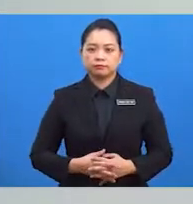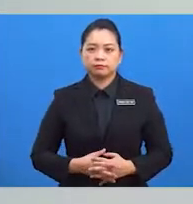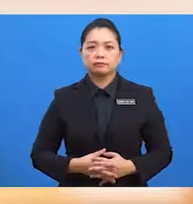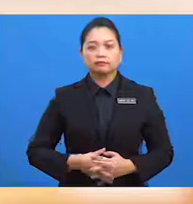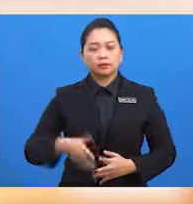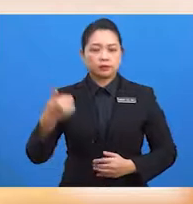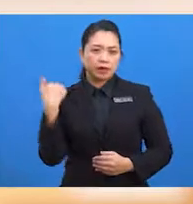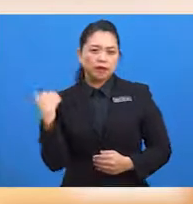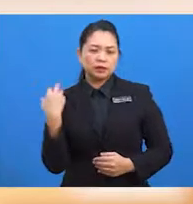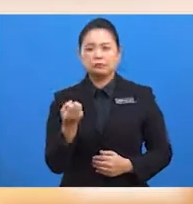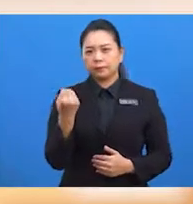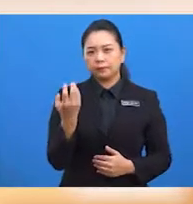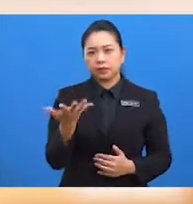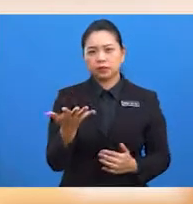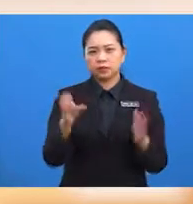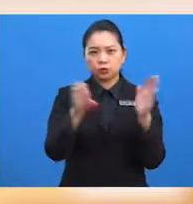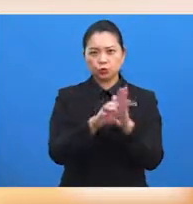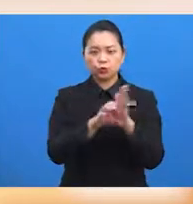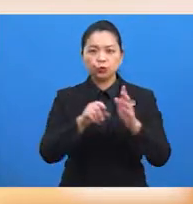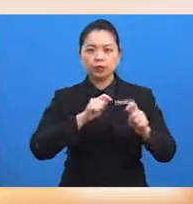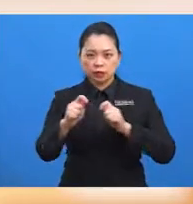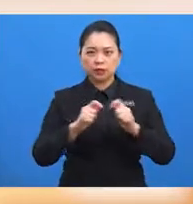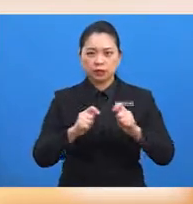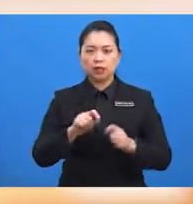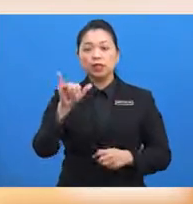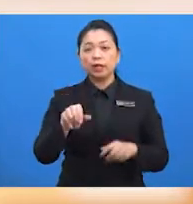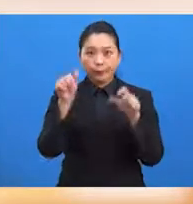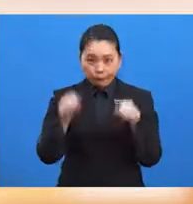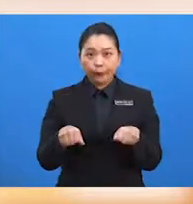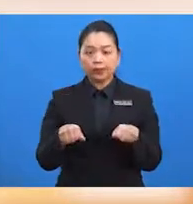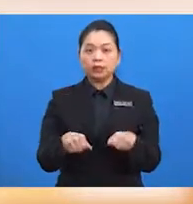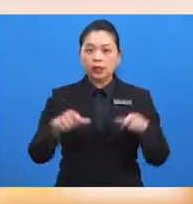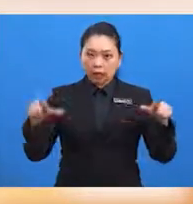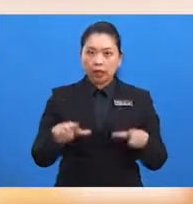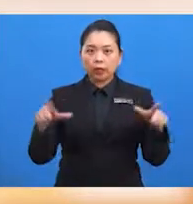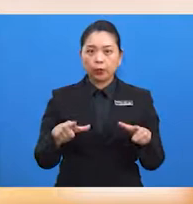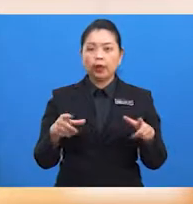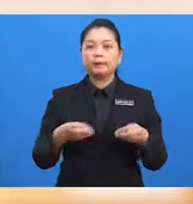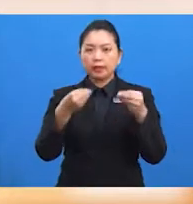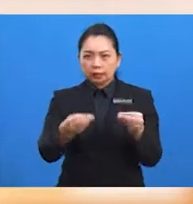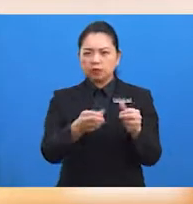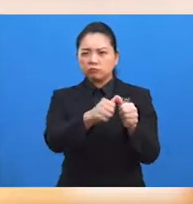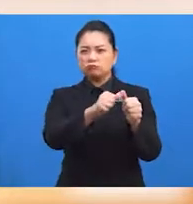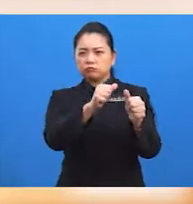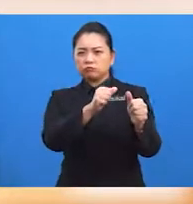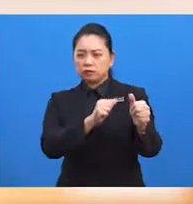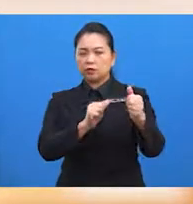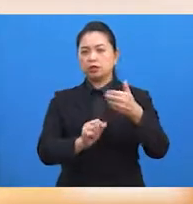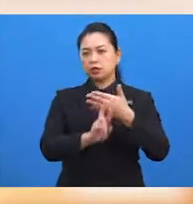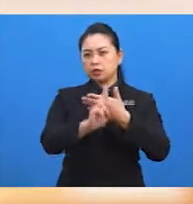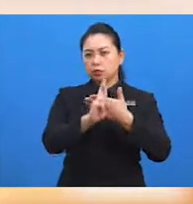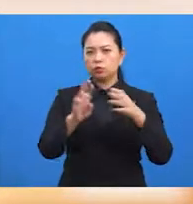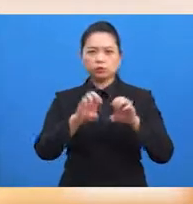terdapat beberapa contoh tindakan yang boleh dilakukan bagi mengelakkan risiko terdedah